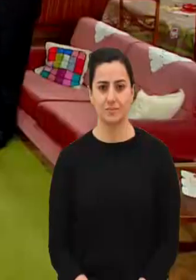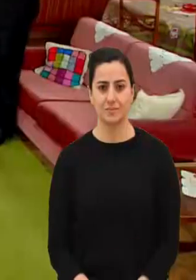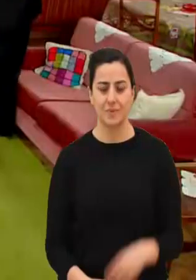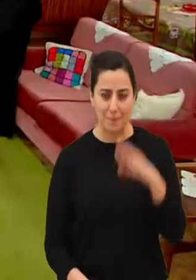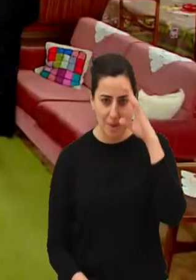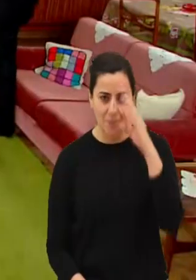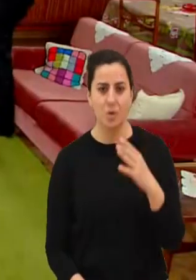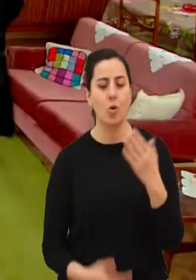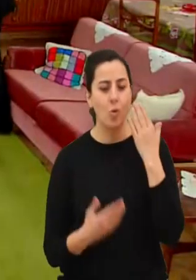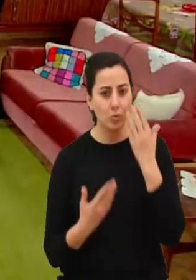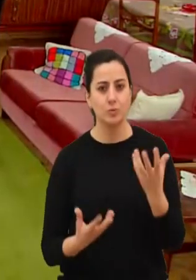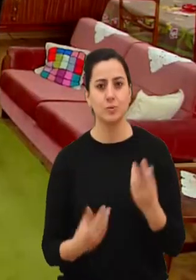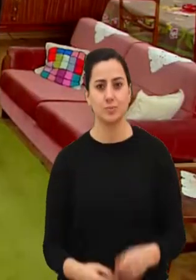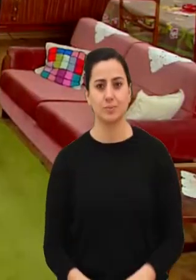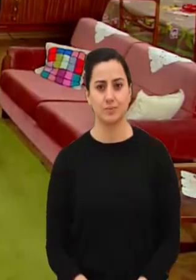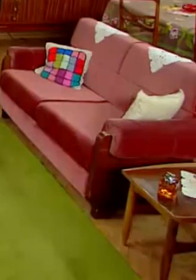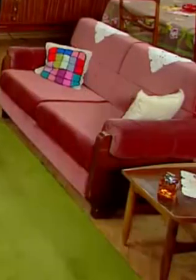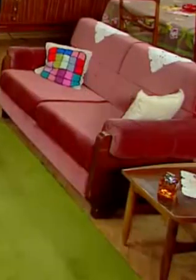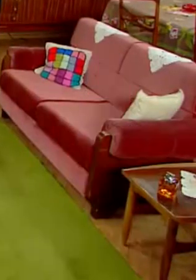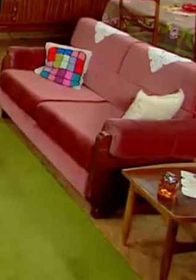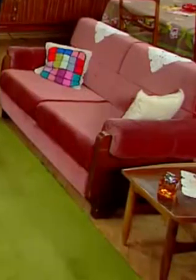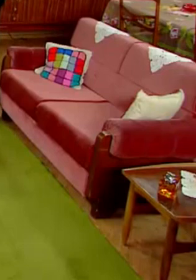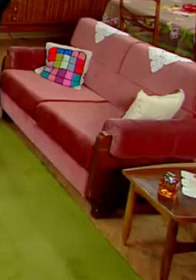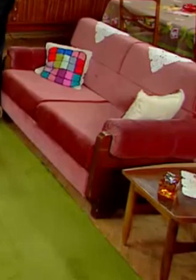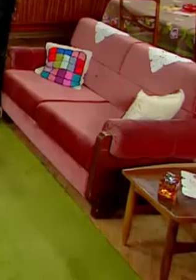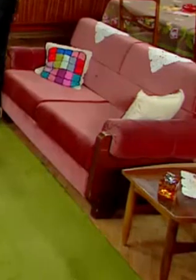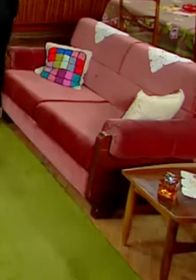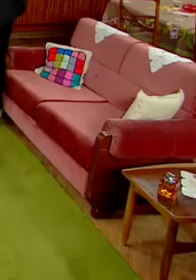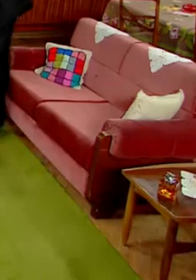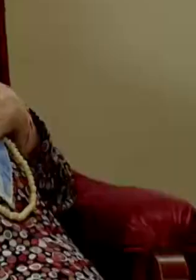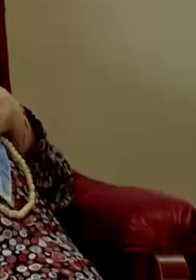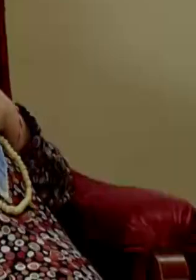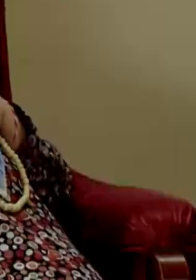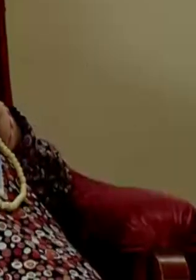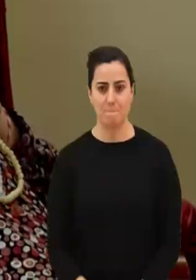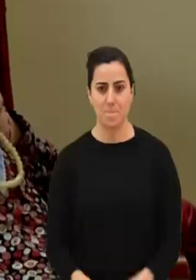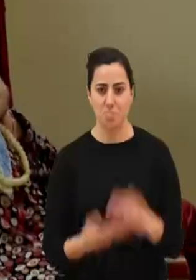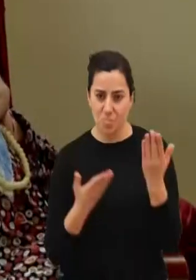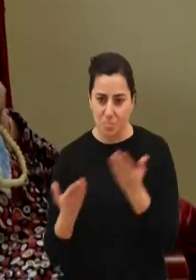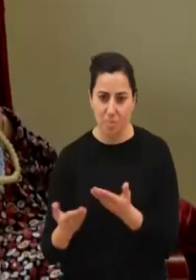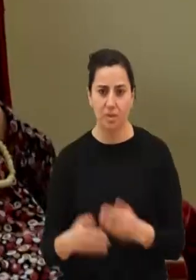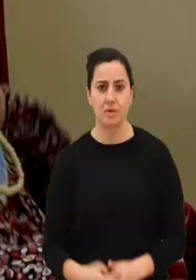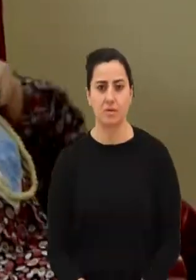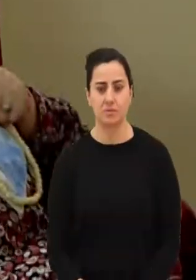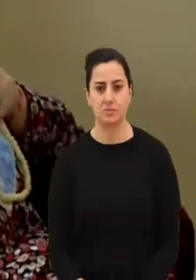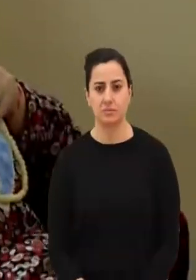Merhaba. Hoş geldiniz. Hoş bulduk. Ejden. Buyurun.